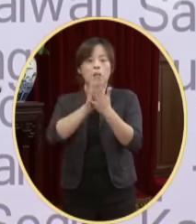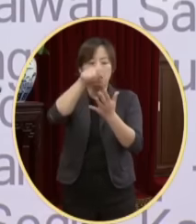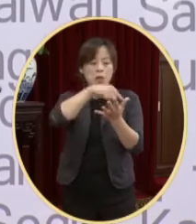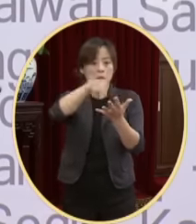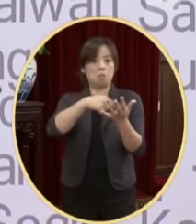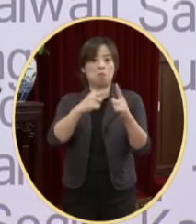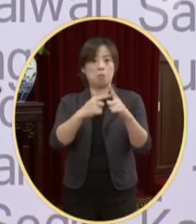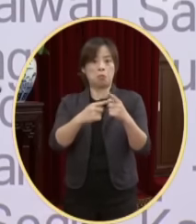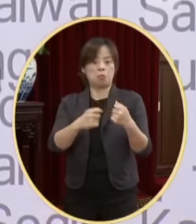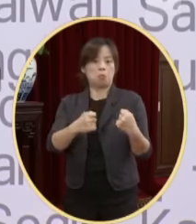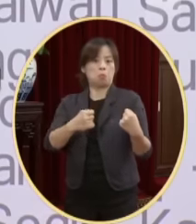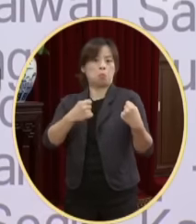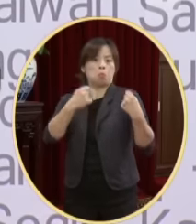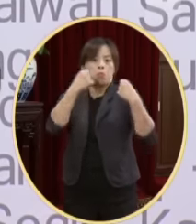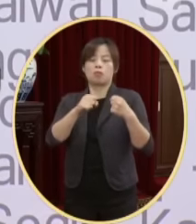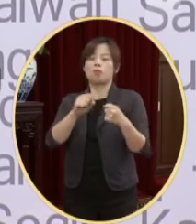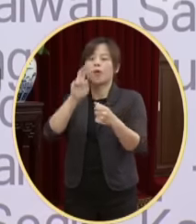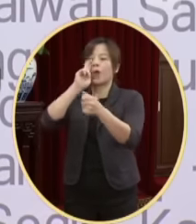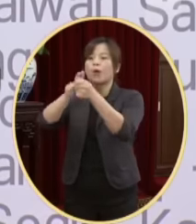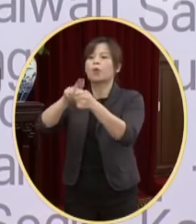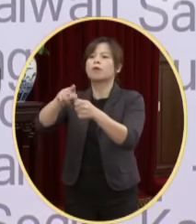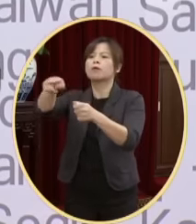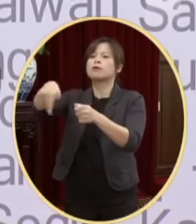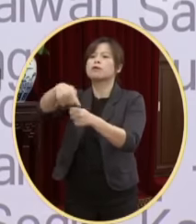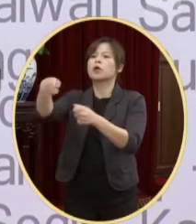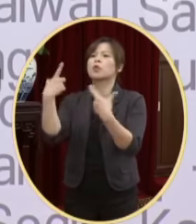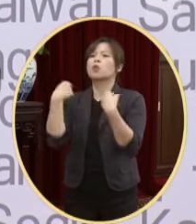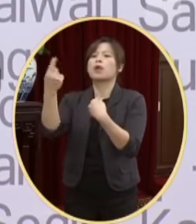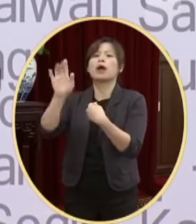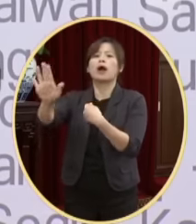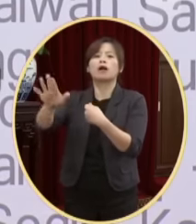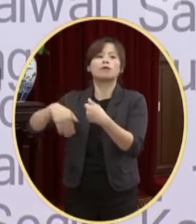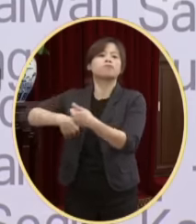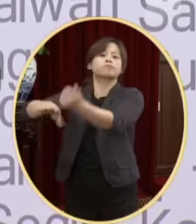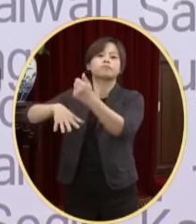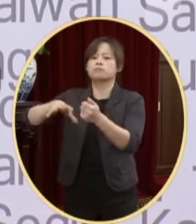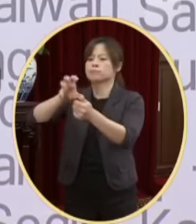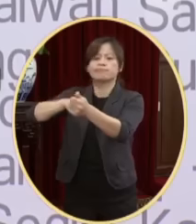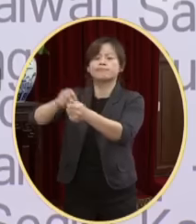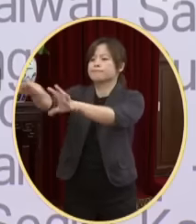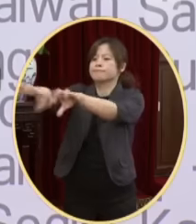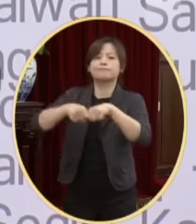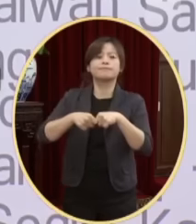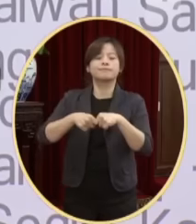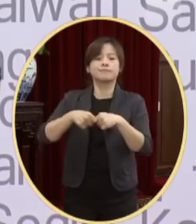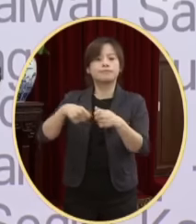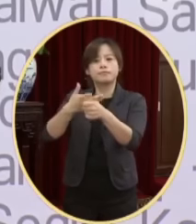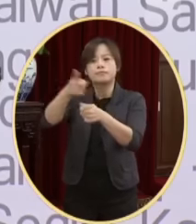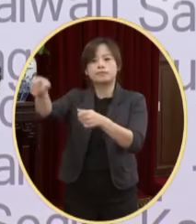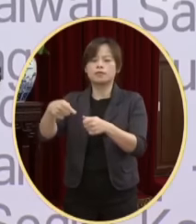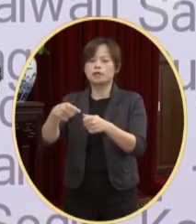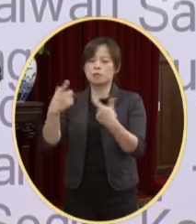群人剥夺了原先这一群人的一切，让他